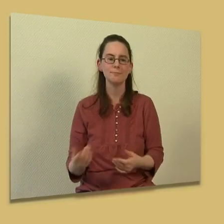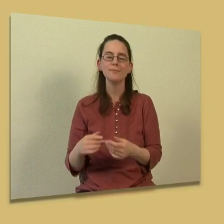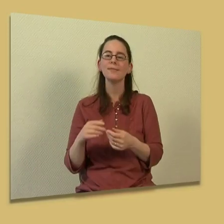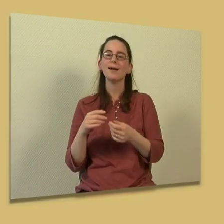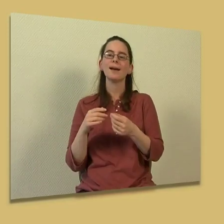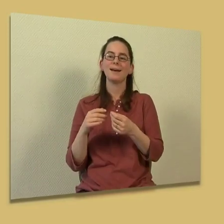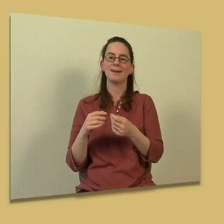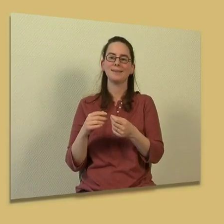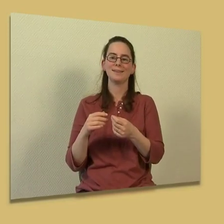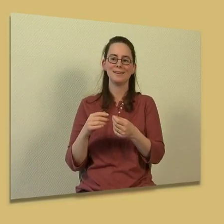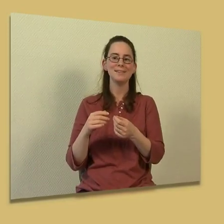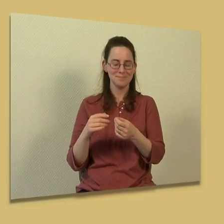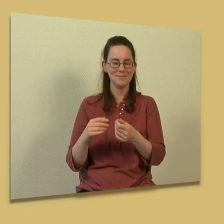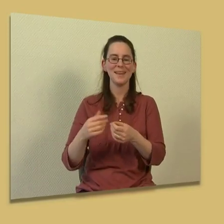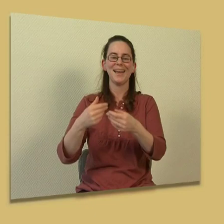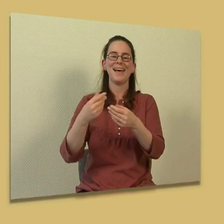ferme.